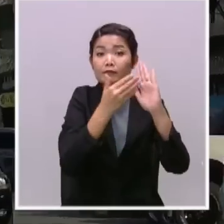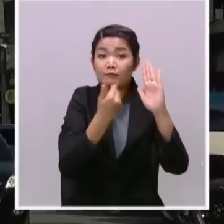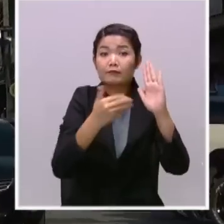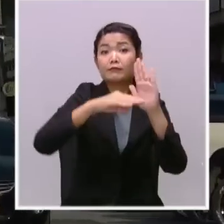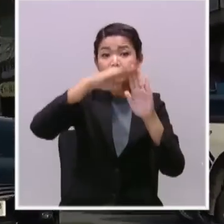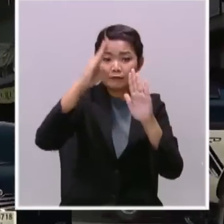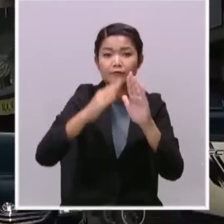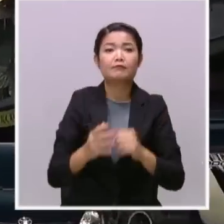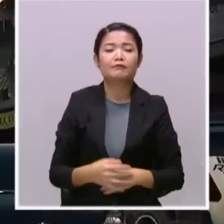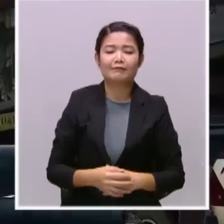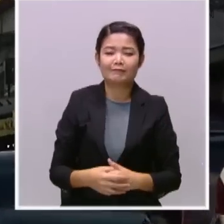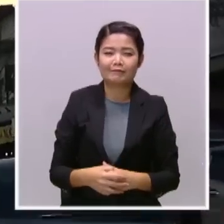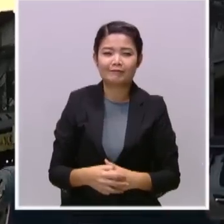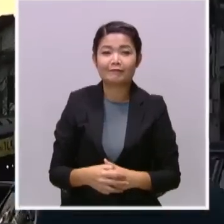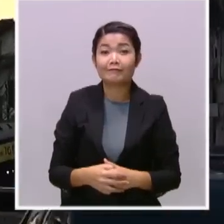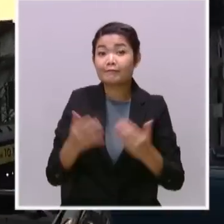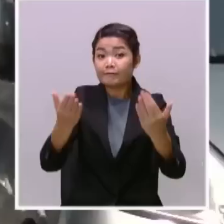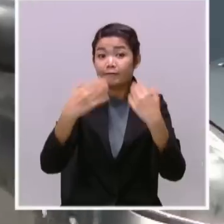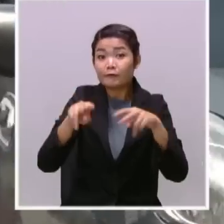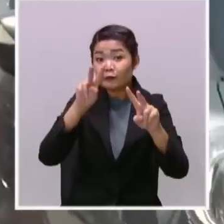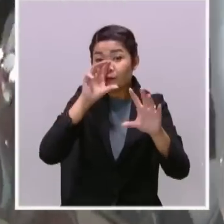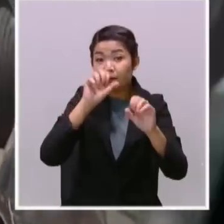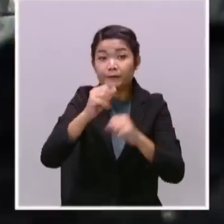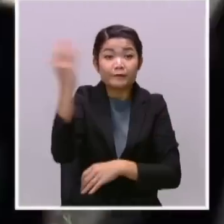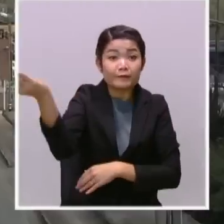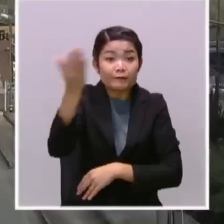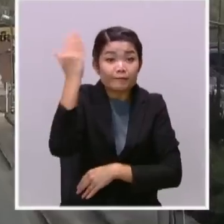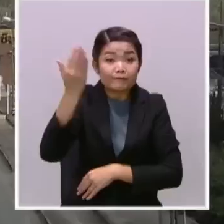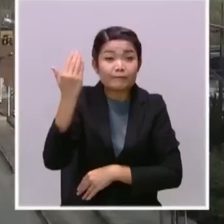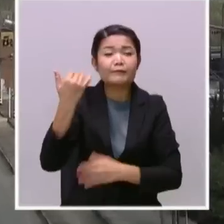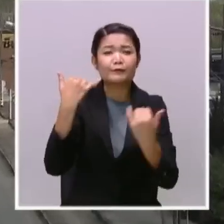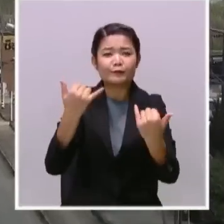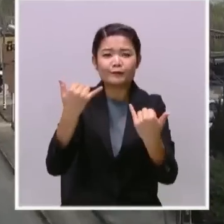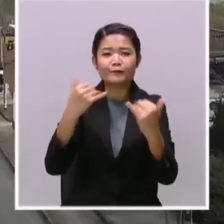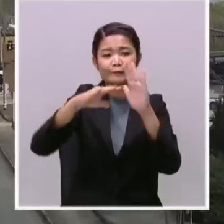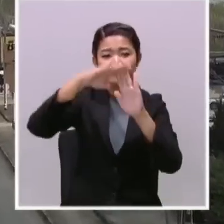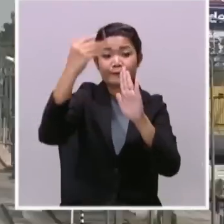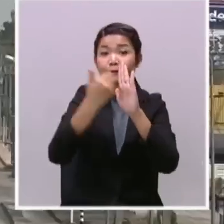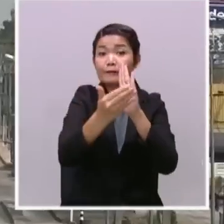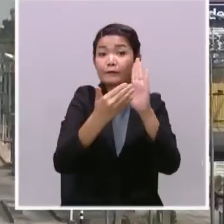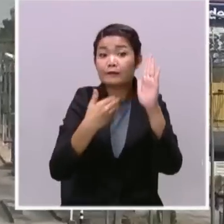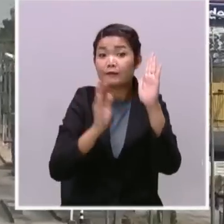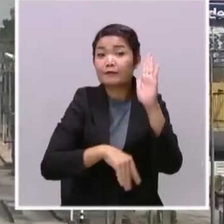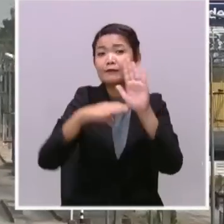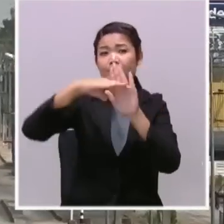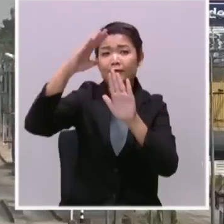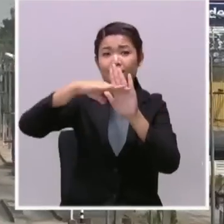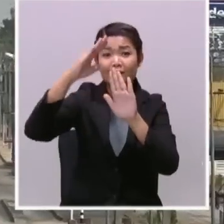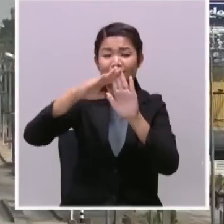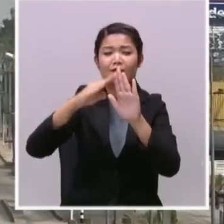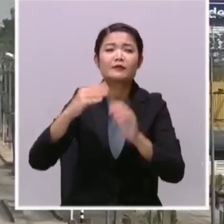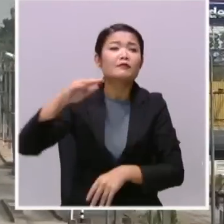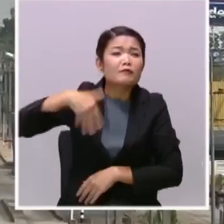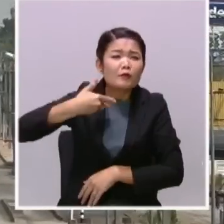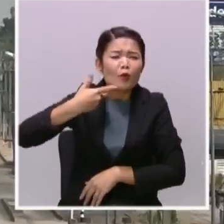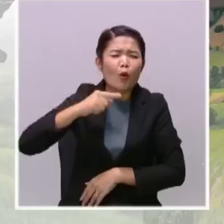บผงกระทบในระยะถัดไปค่ะมาตรวจสอบสภาพอากาศรายภาคประจำวันนี้กันก่อนสำหรับภาคเหือยัคงมีอ